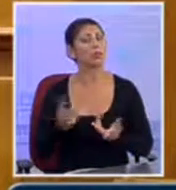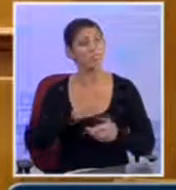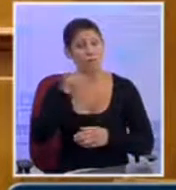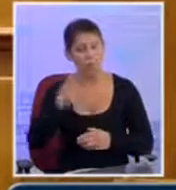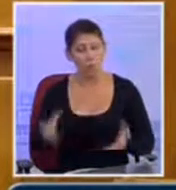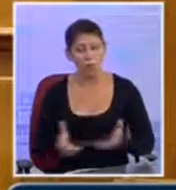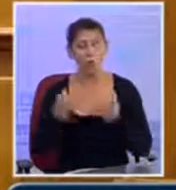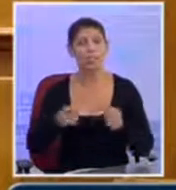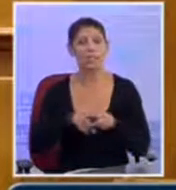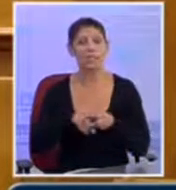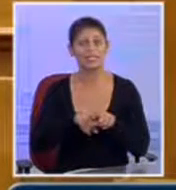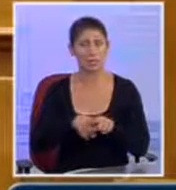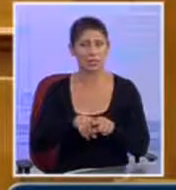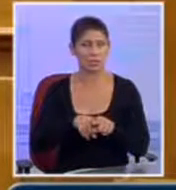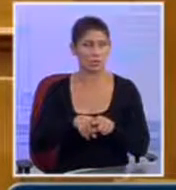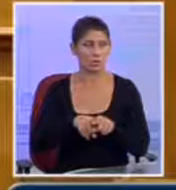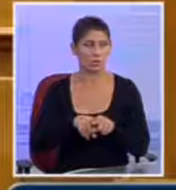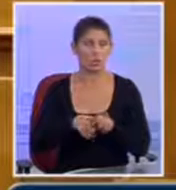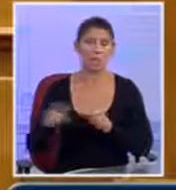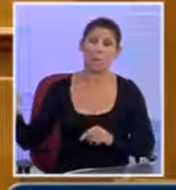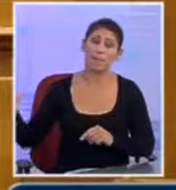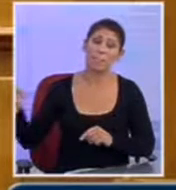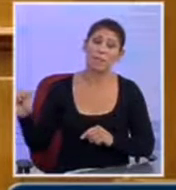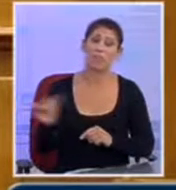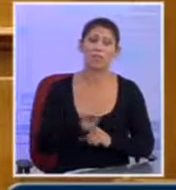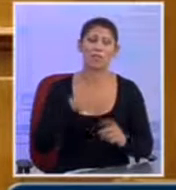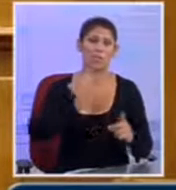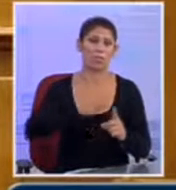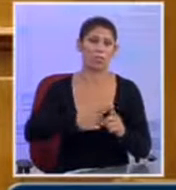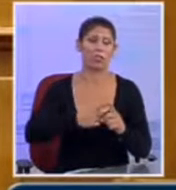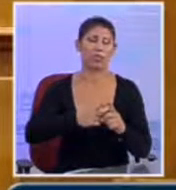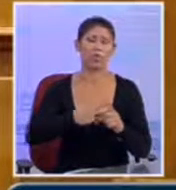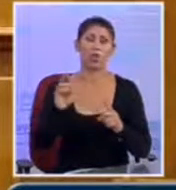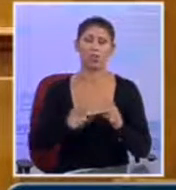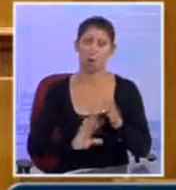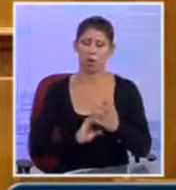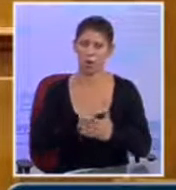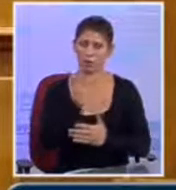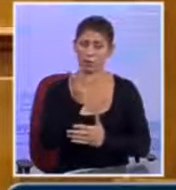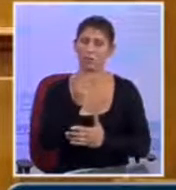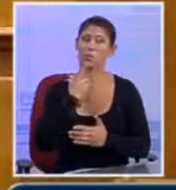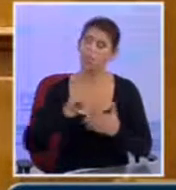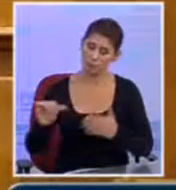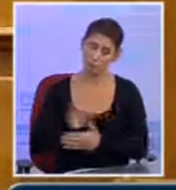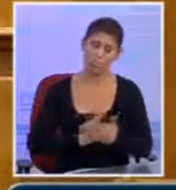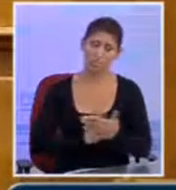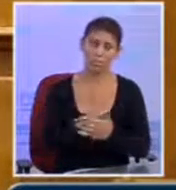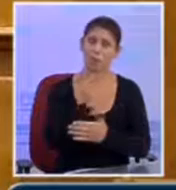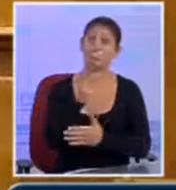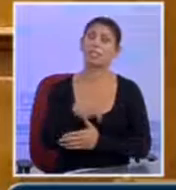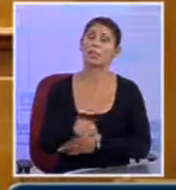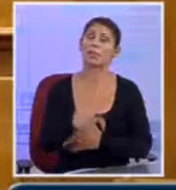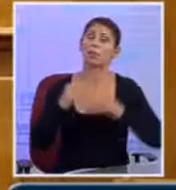εξαρτάται από την επιστροφή σε ένα θετικό πρόσημο της οικονομίας, επιστροφή στην ανάπτυξη, από